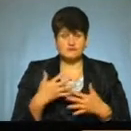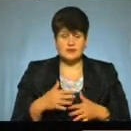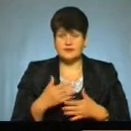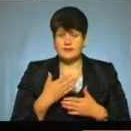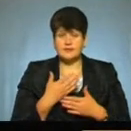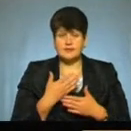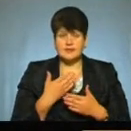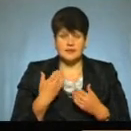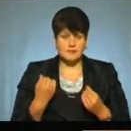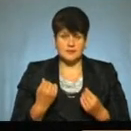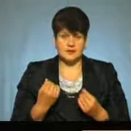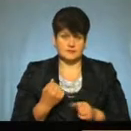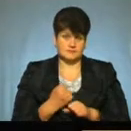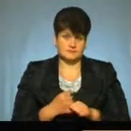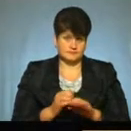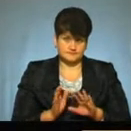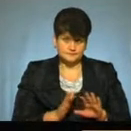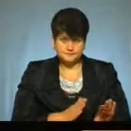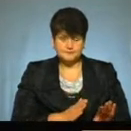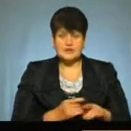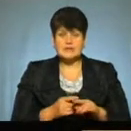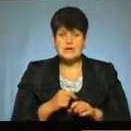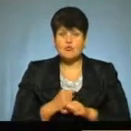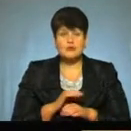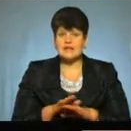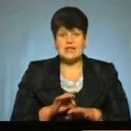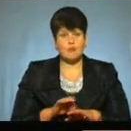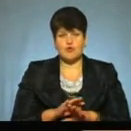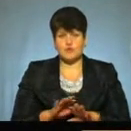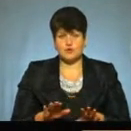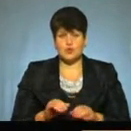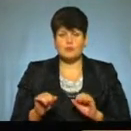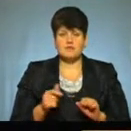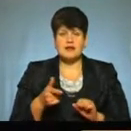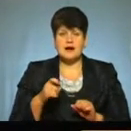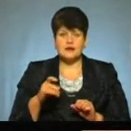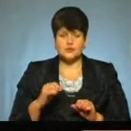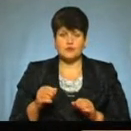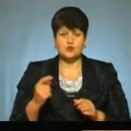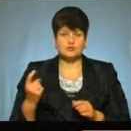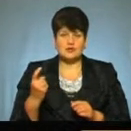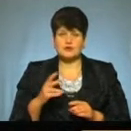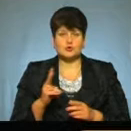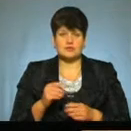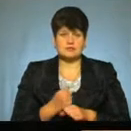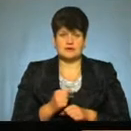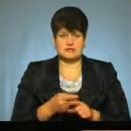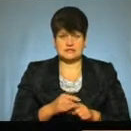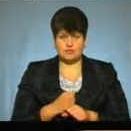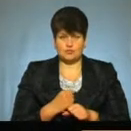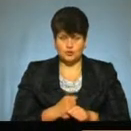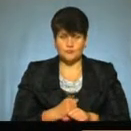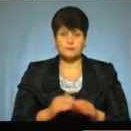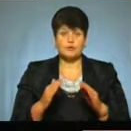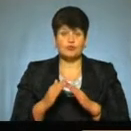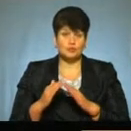не має чинності, і ця робота не проводиться, тому що управління газогосподарства ніхто не зобов'язує це робити. Тобто в межах